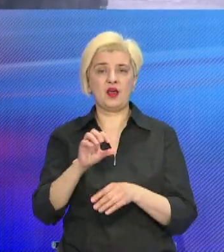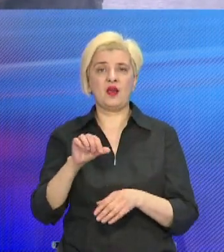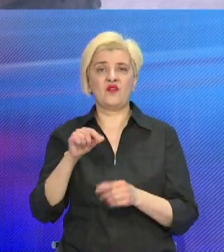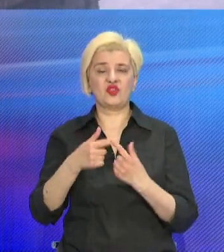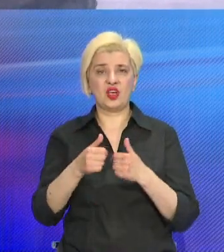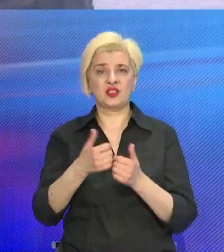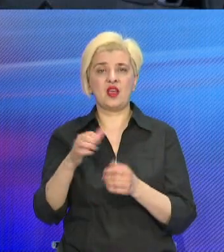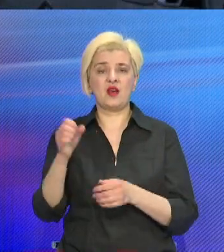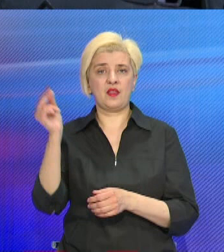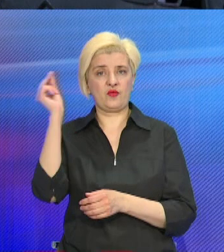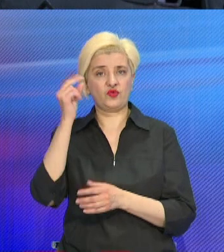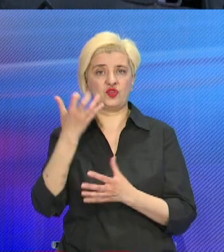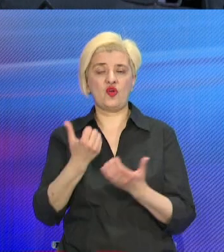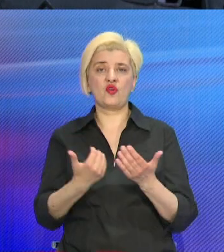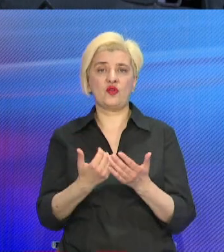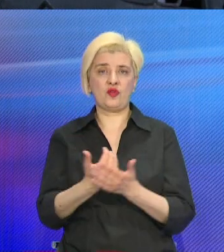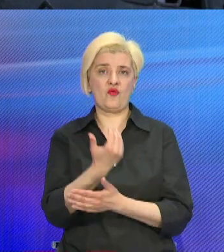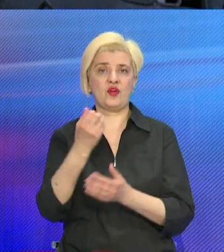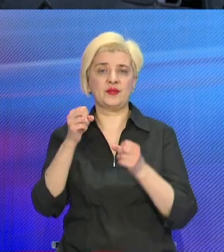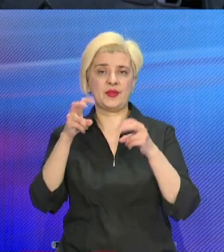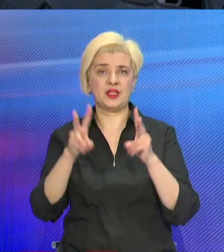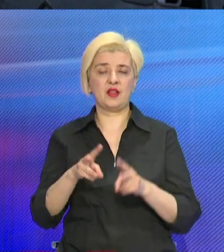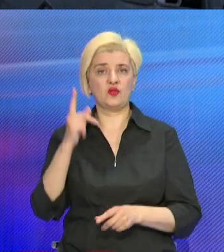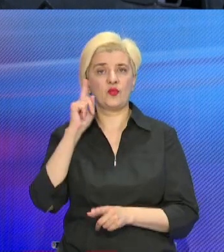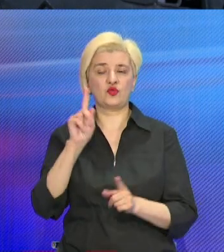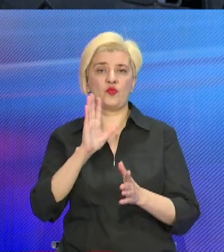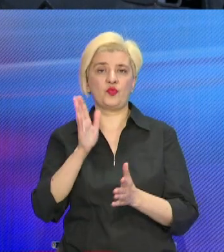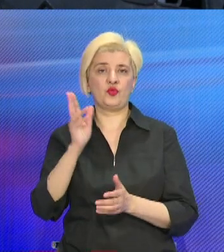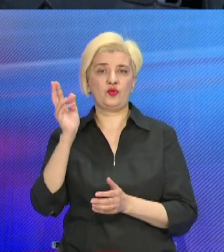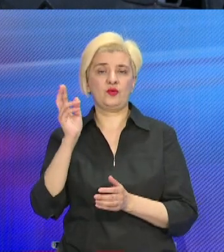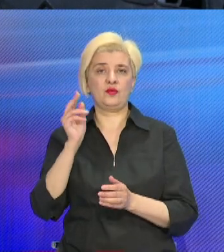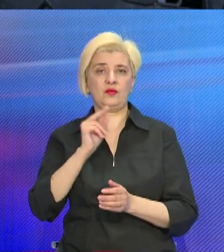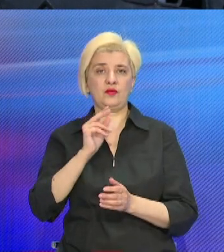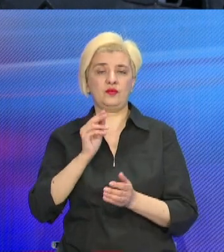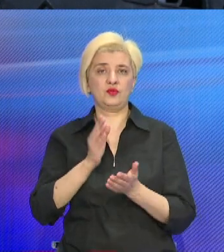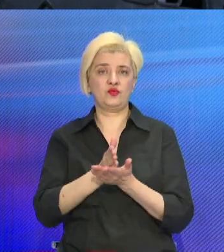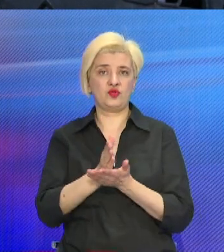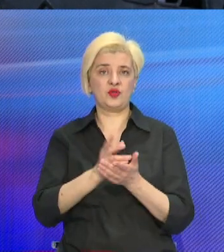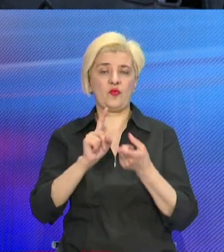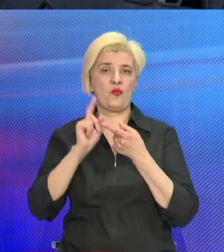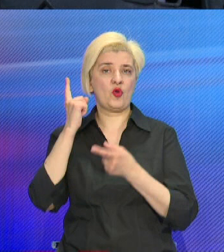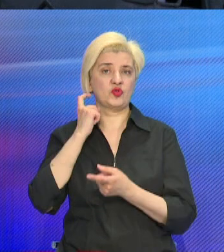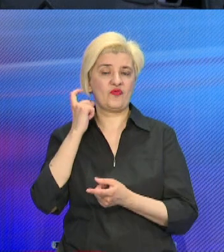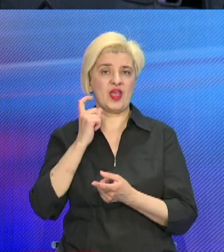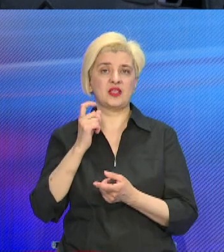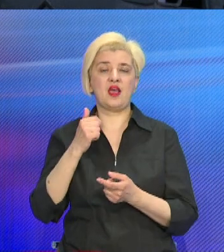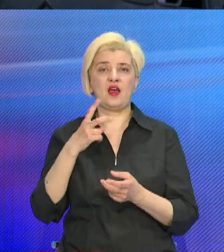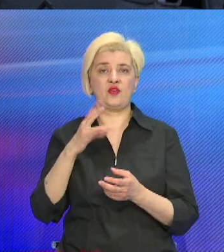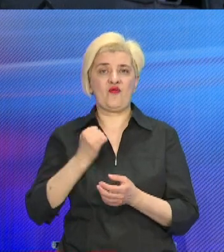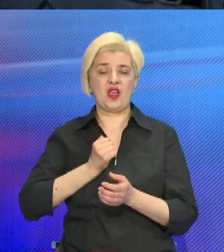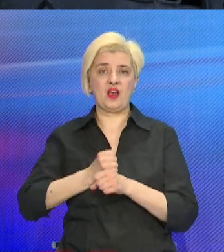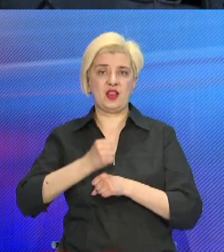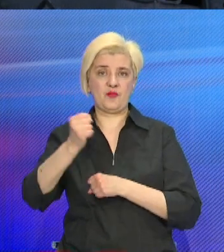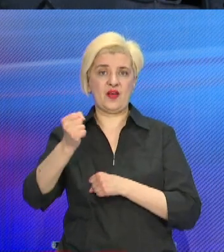как-то связано с гражданской специальностью, по связи, что-то такое. Но отправили в военкомате на гусеничную технику, в